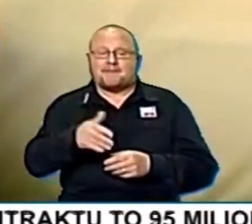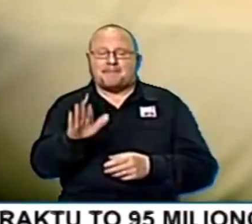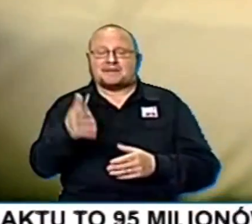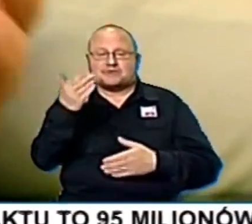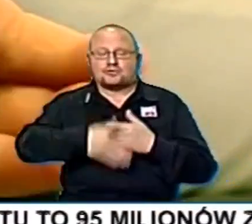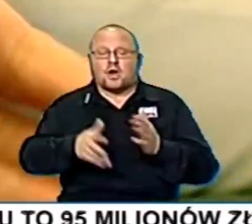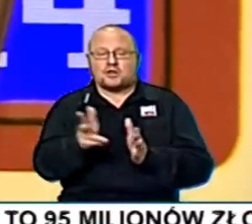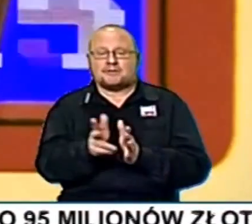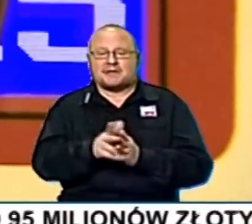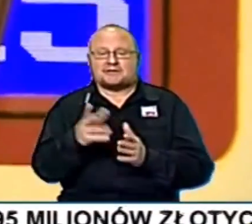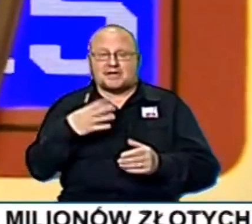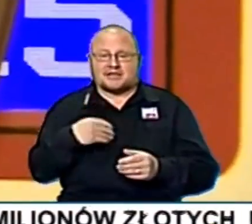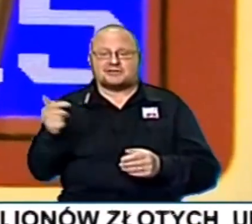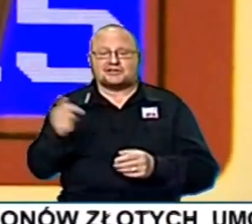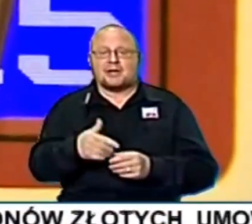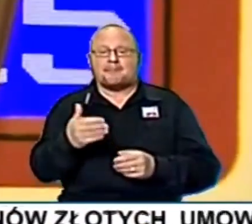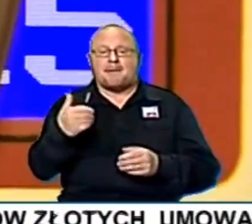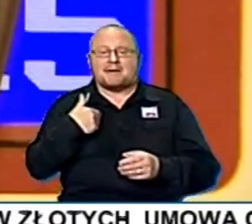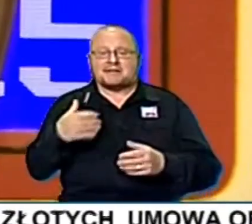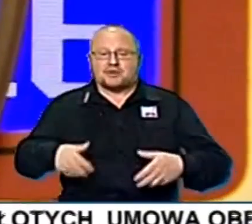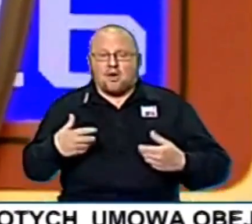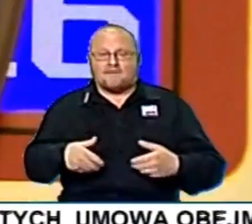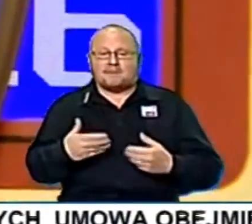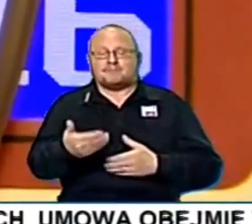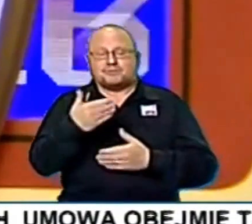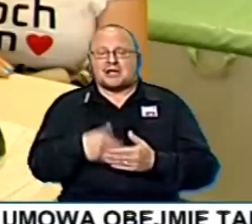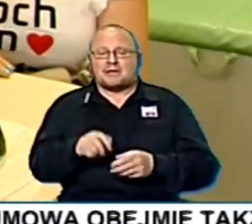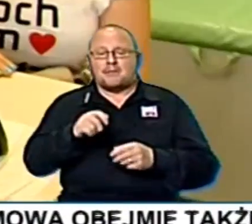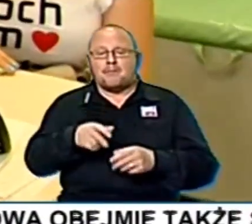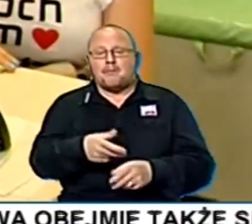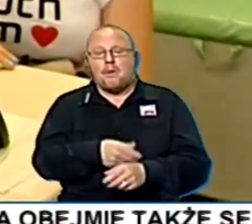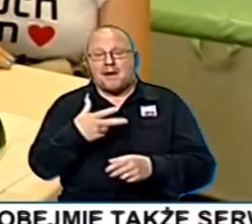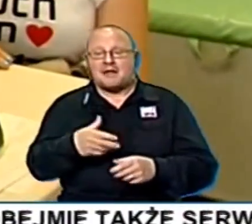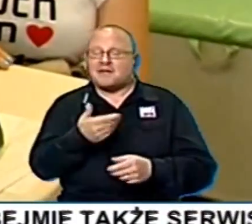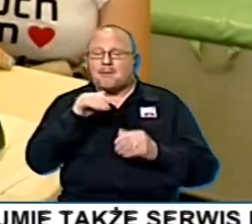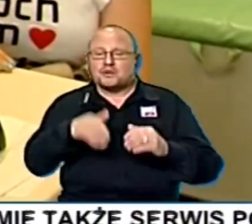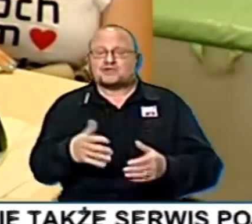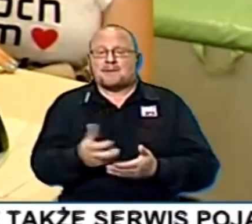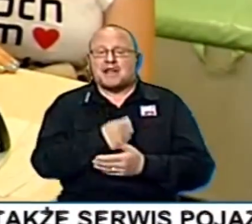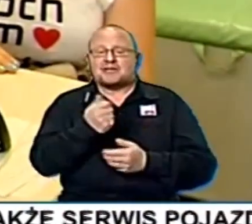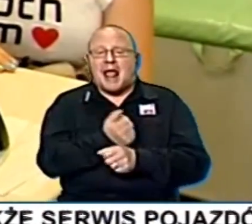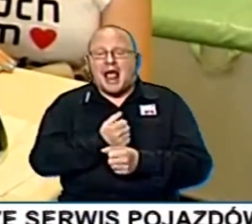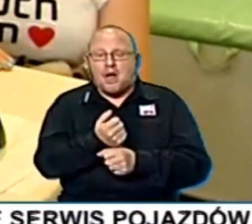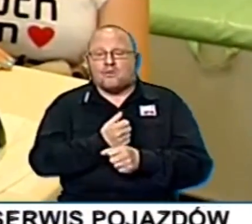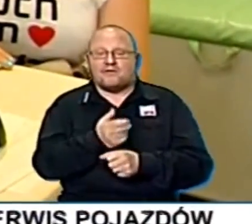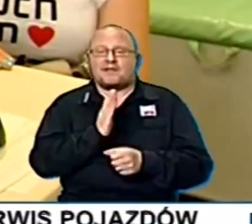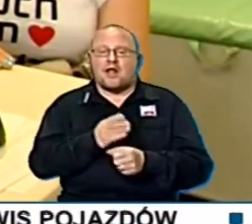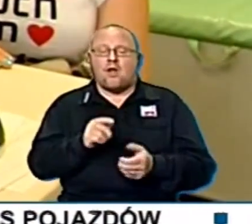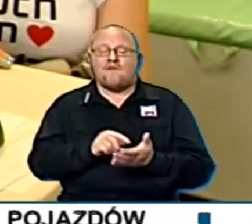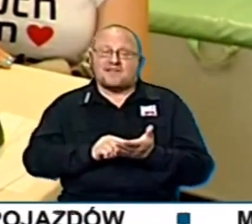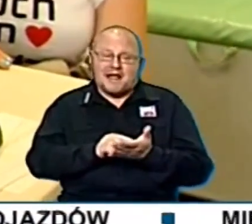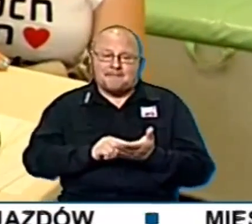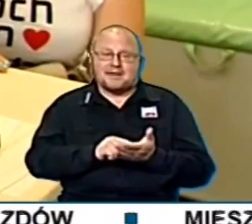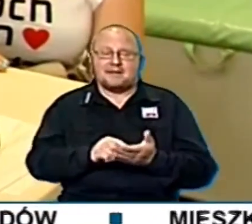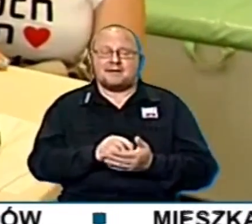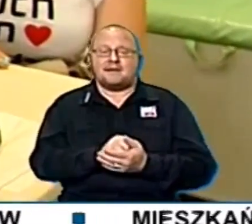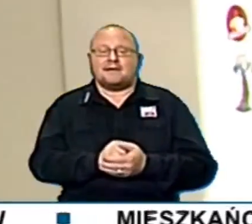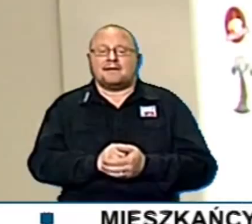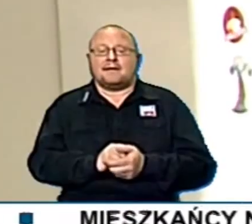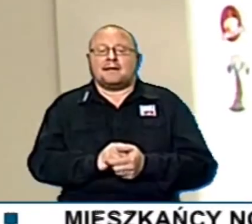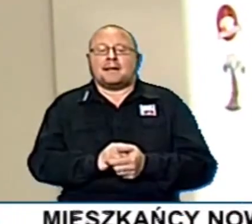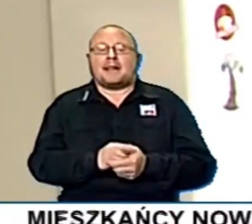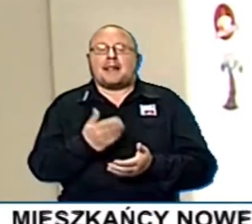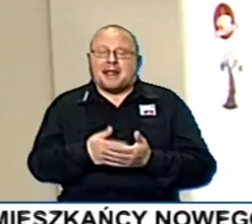skończone 18 lat. Trzeba też być zdrowym. Przed pobraniem nie można przyjmować żadnych leków, z wyjątkiem witamin i leków